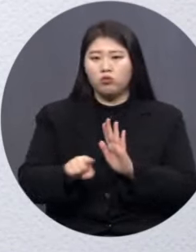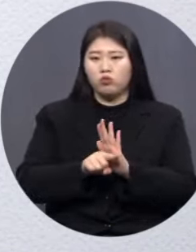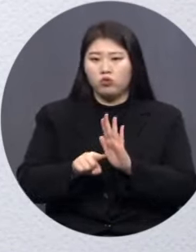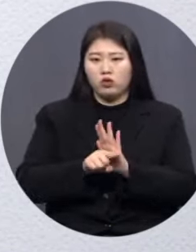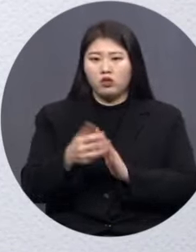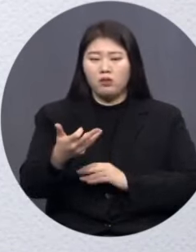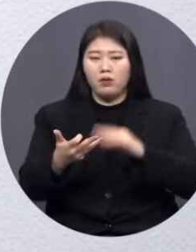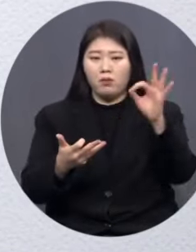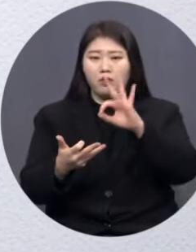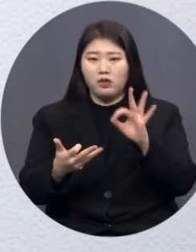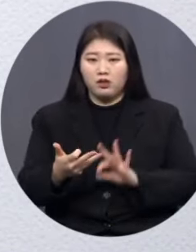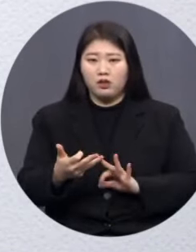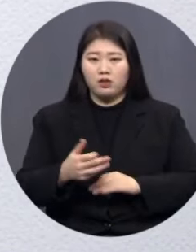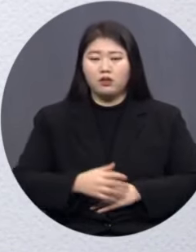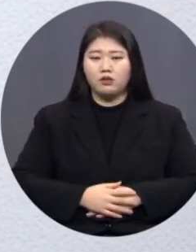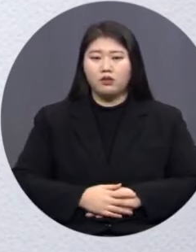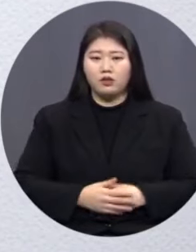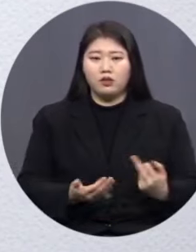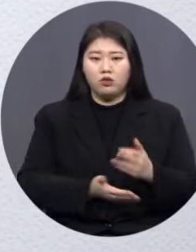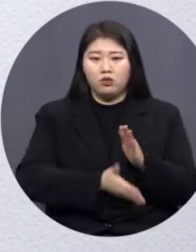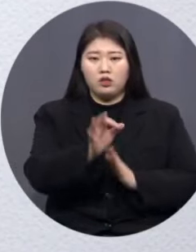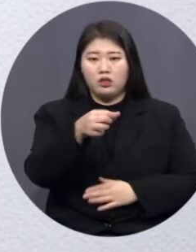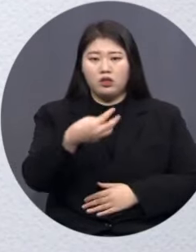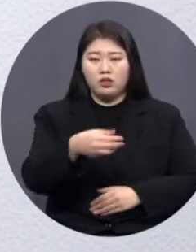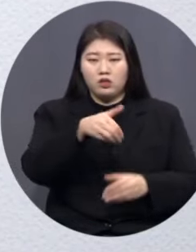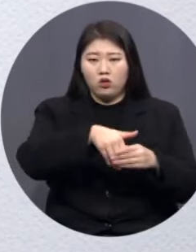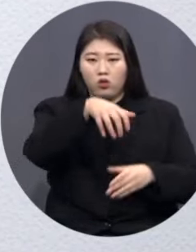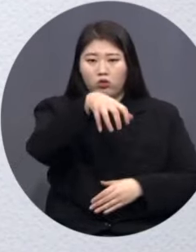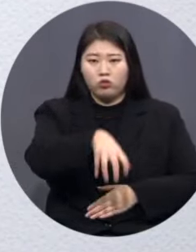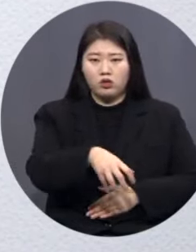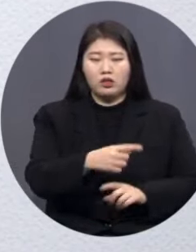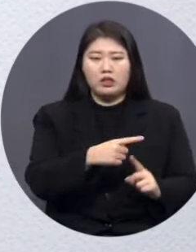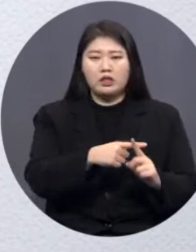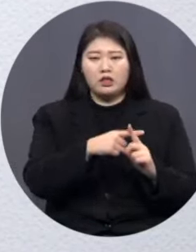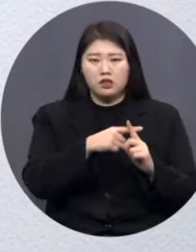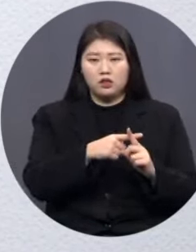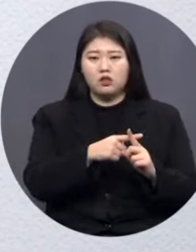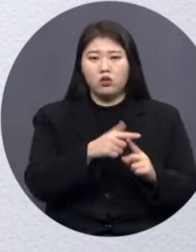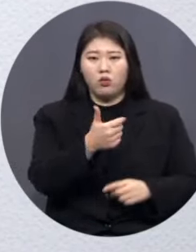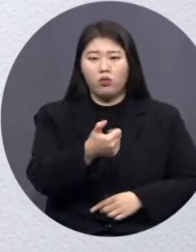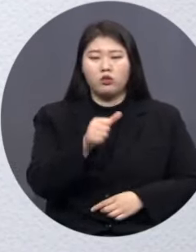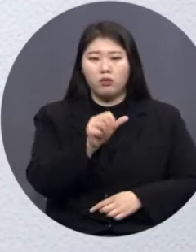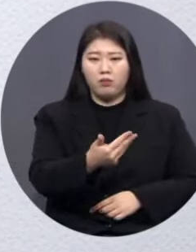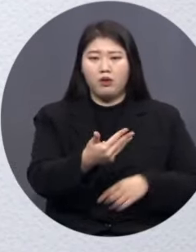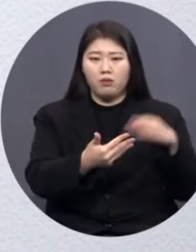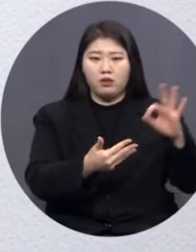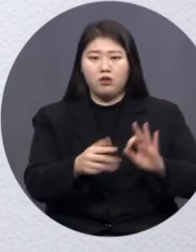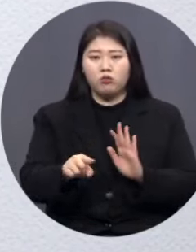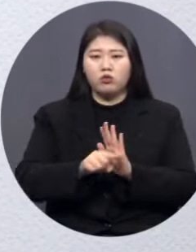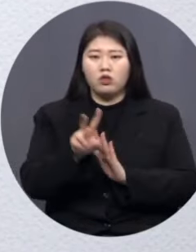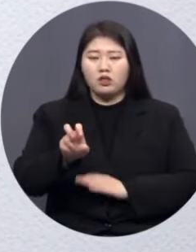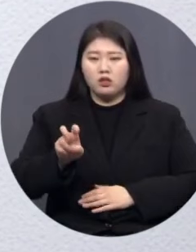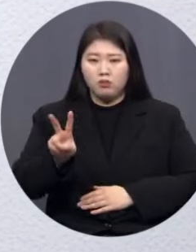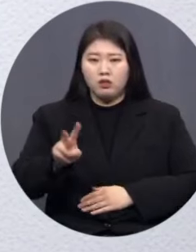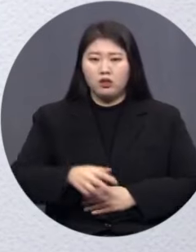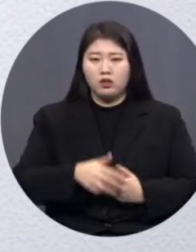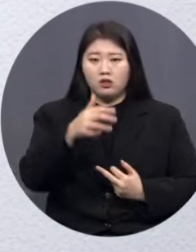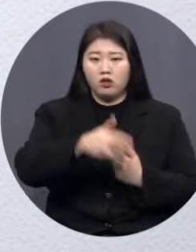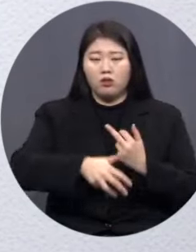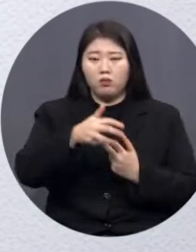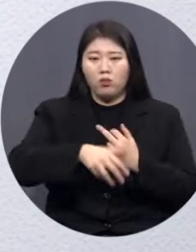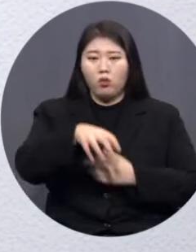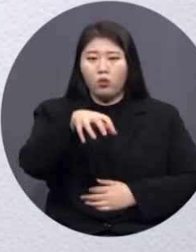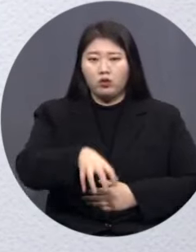18% 있고 제주시을 선거구에서는 긍정 58 부정 22 서귀포시 선거구